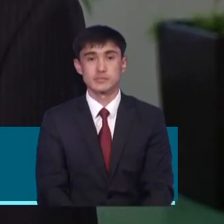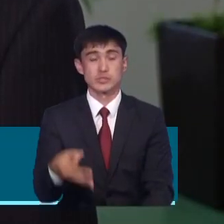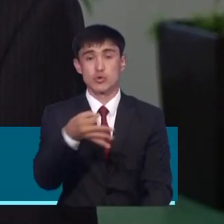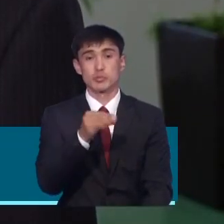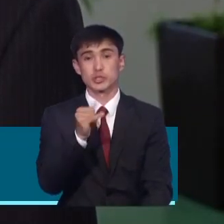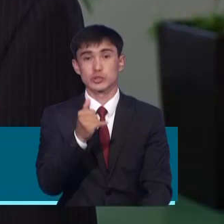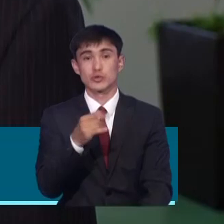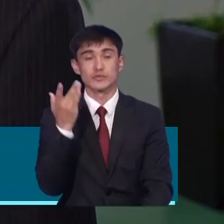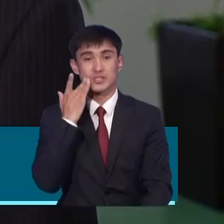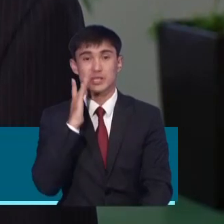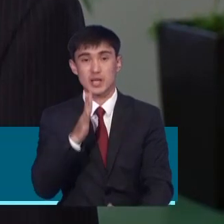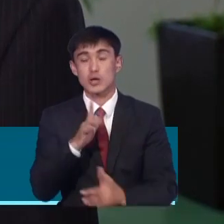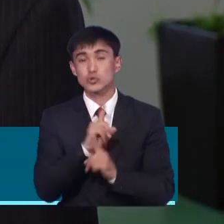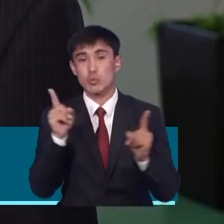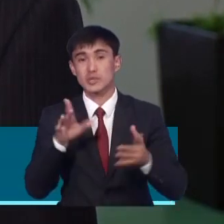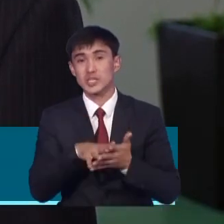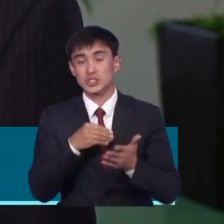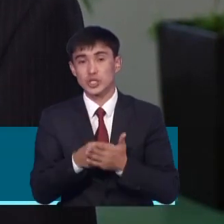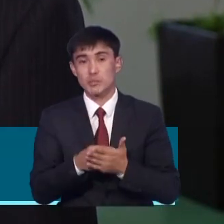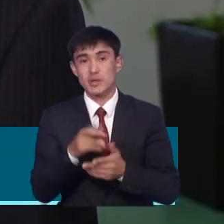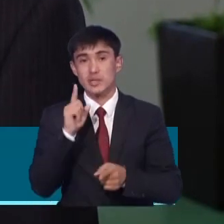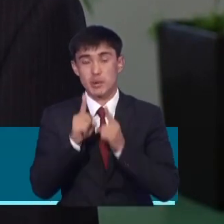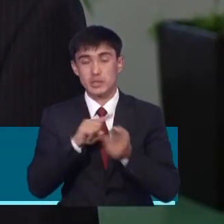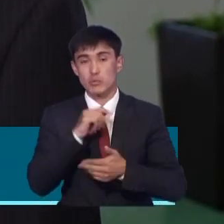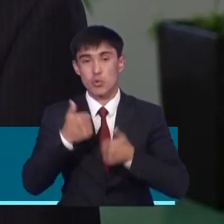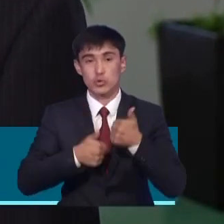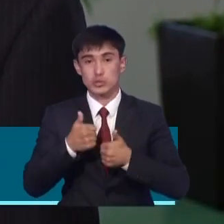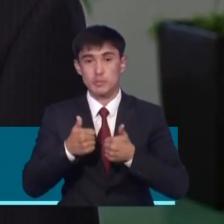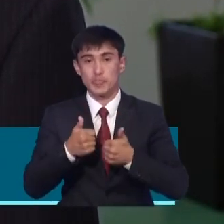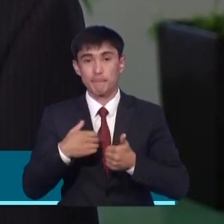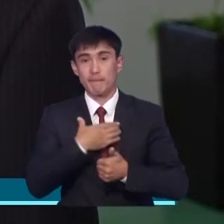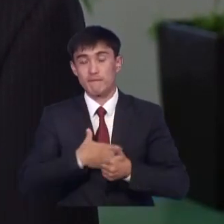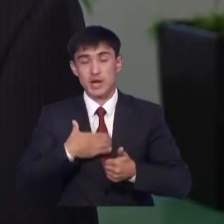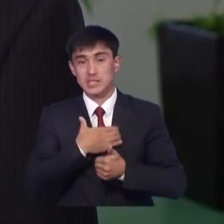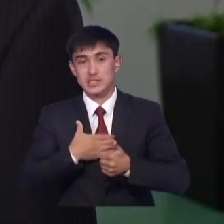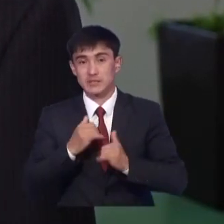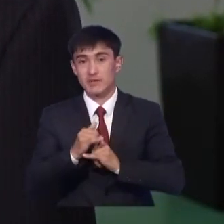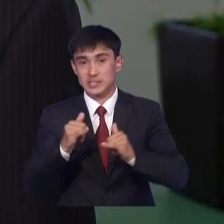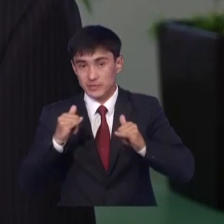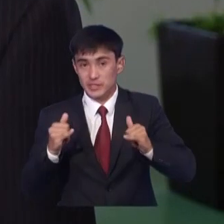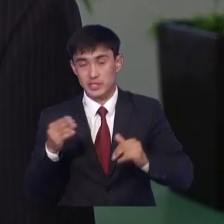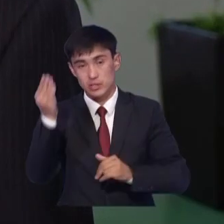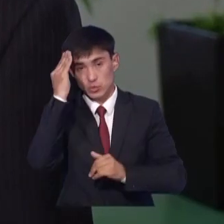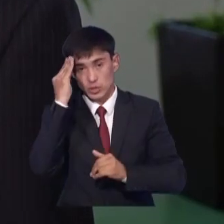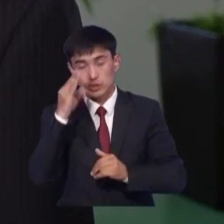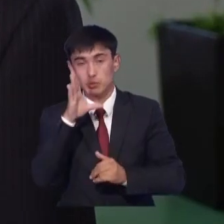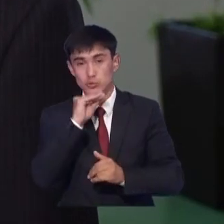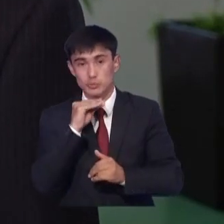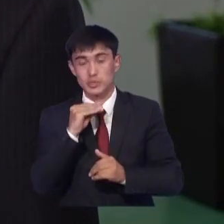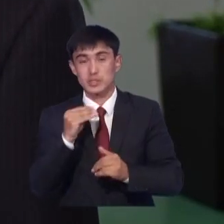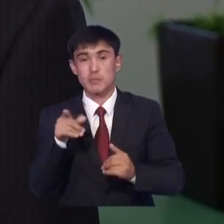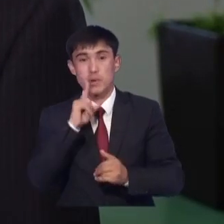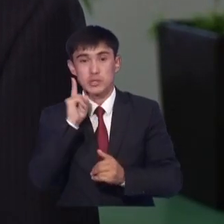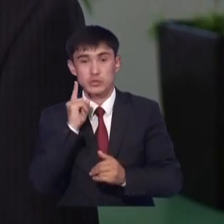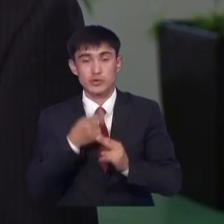Область ЖТСУ всегда придает особое значение дебатным конкурсам, подчеркивая их важность в развитии интеллектуальных способностей